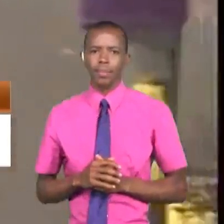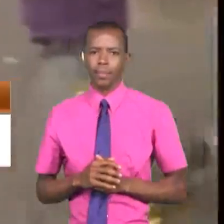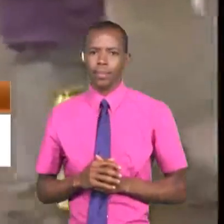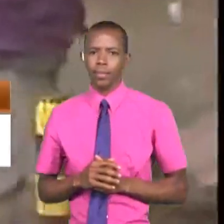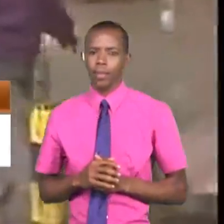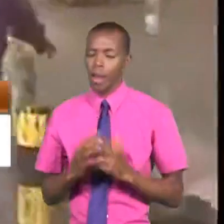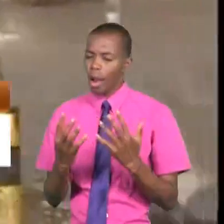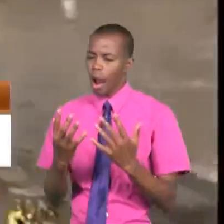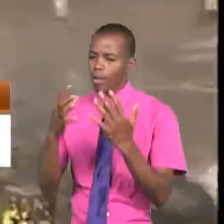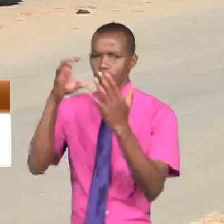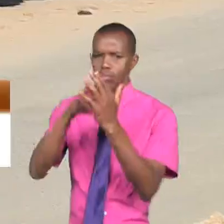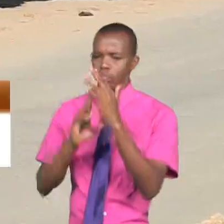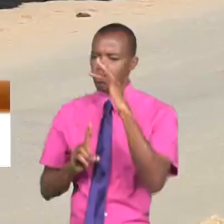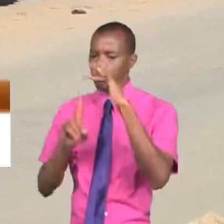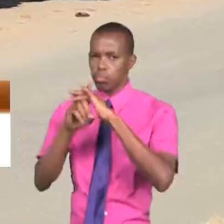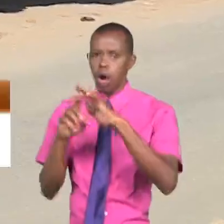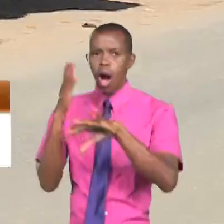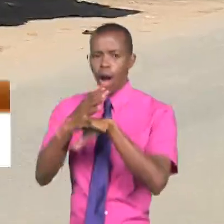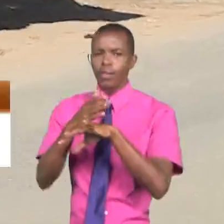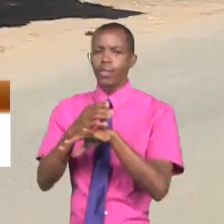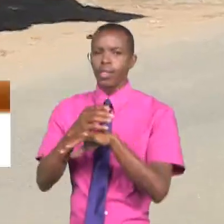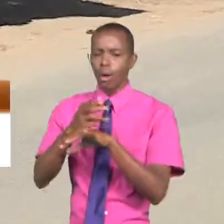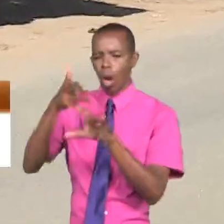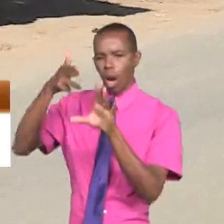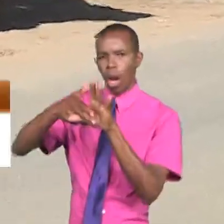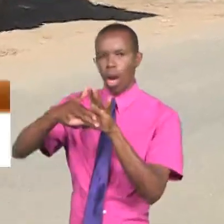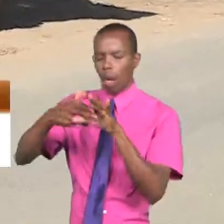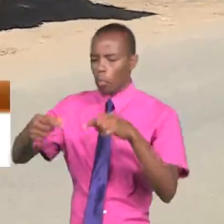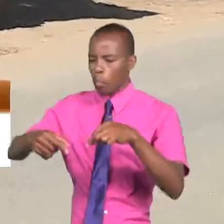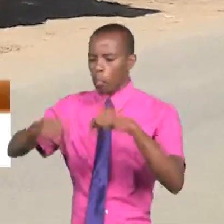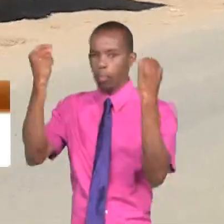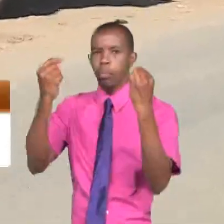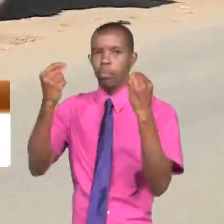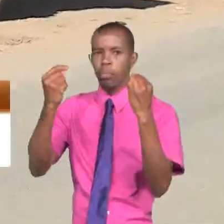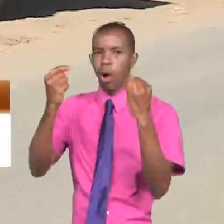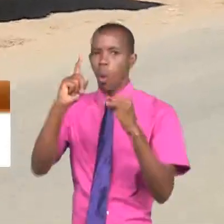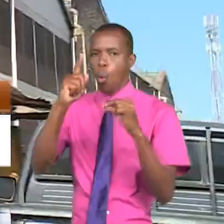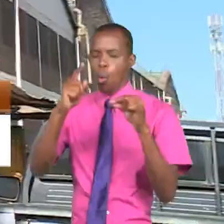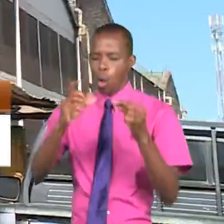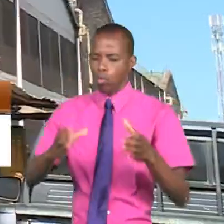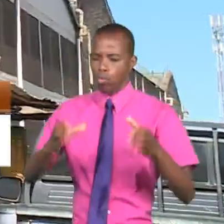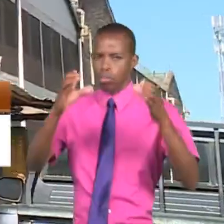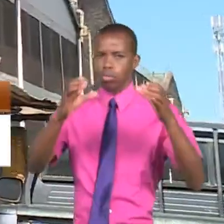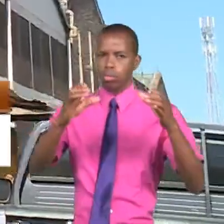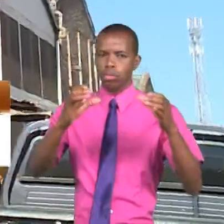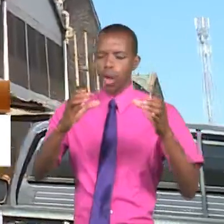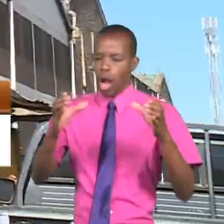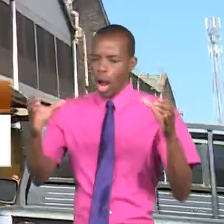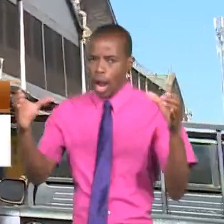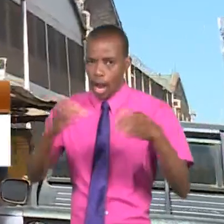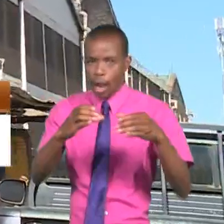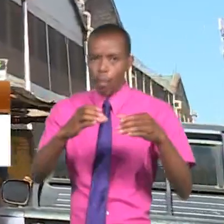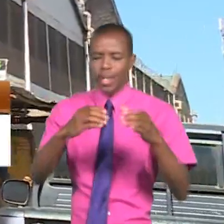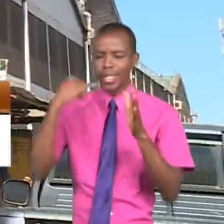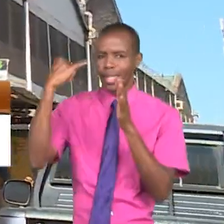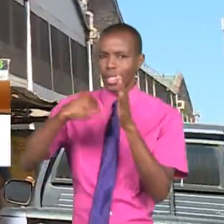Mkasa huu wa moto ulizuka baada ya mafuta ya petroli kufuja usiku kucha kutoka mojawapo ya tenki ya kampuni katika mtaa wa